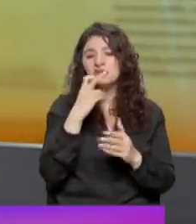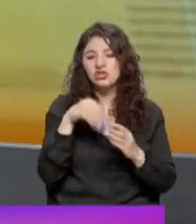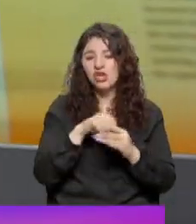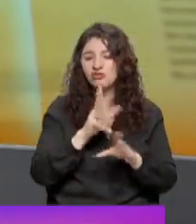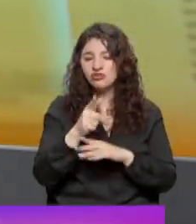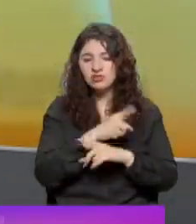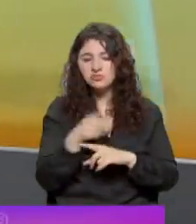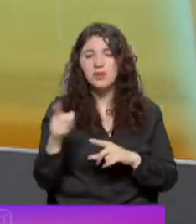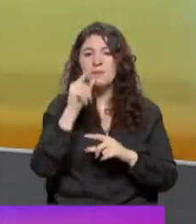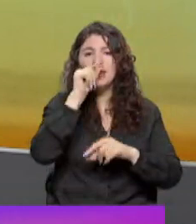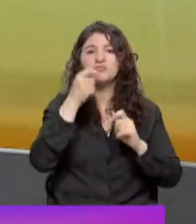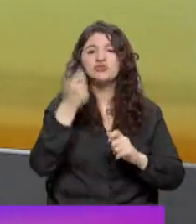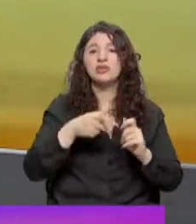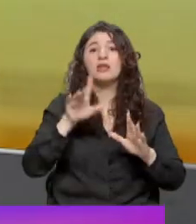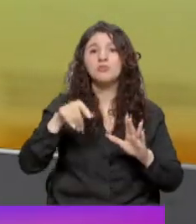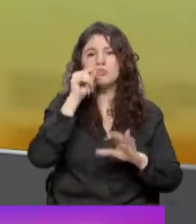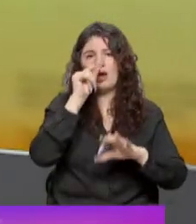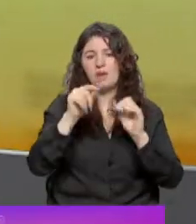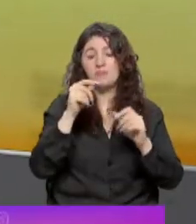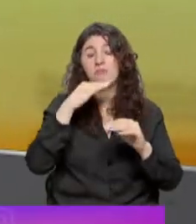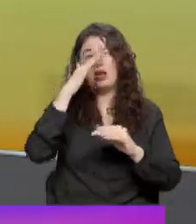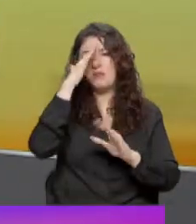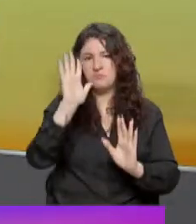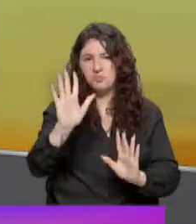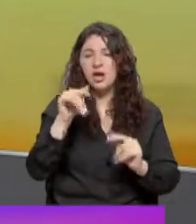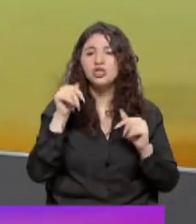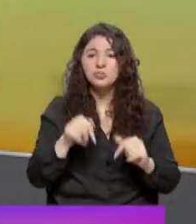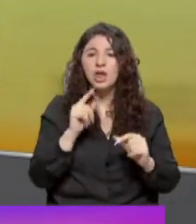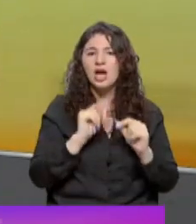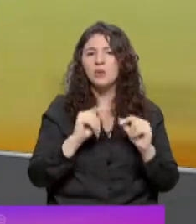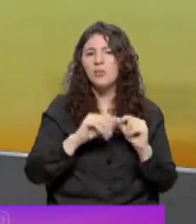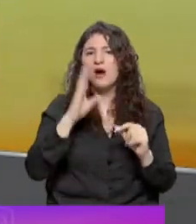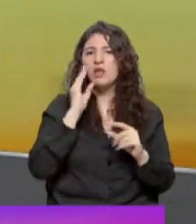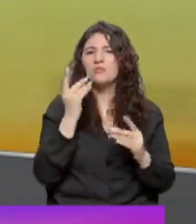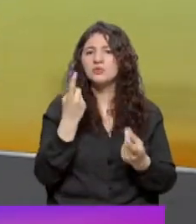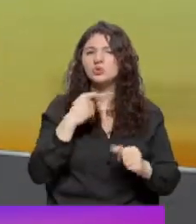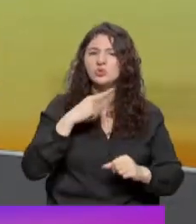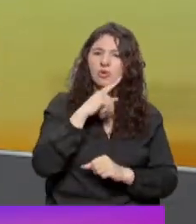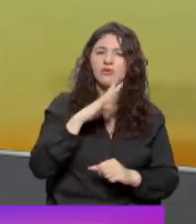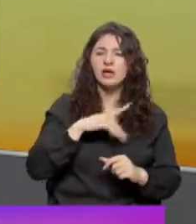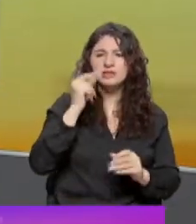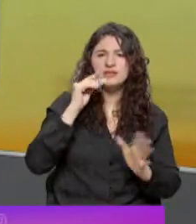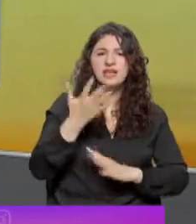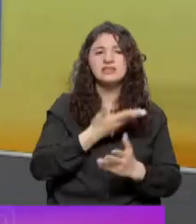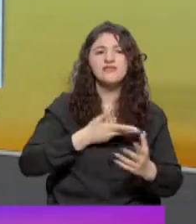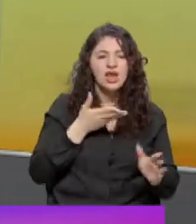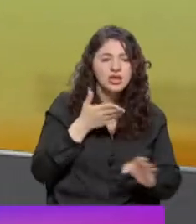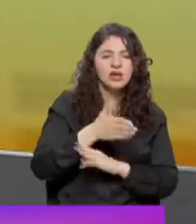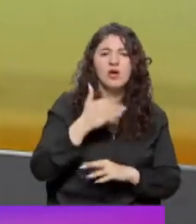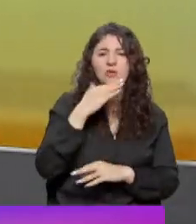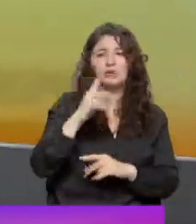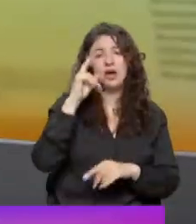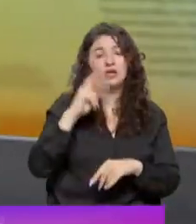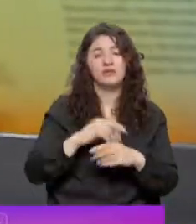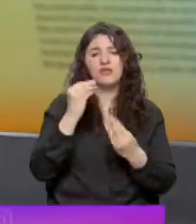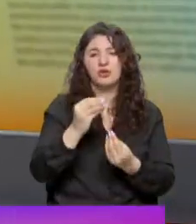iki yıldaki pandemi koşullarında değil bu bayram fakat şimdi de ekonomi anlamında bir zorluklar insanlar sevdikleri ulaşamıyor